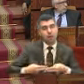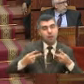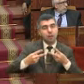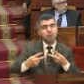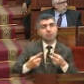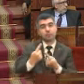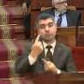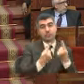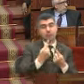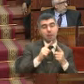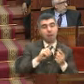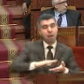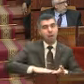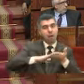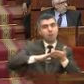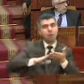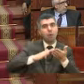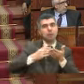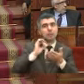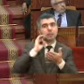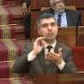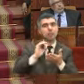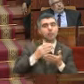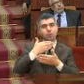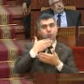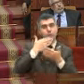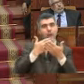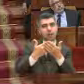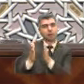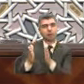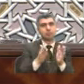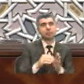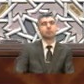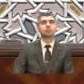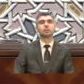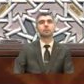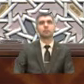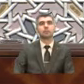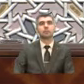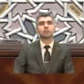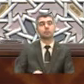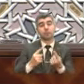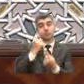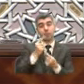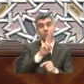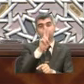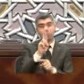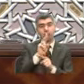يعطي كرامة أقوى للفنان المغربي. وشكرا. شكرا سيدة النائبة. هل من تعقيب إضافي